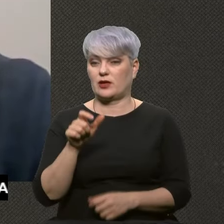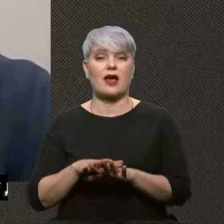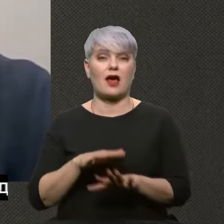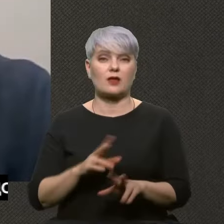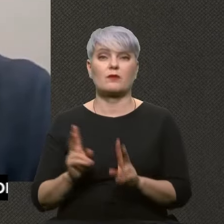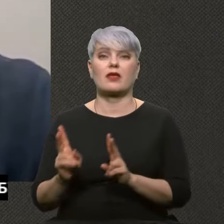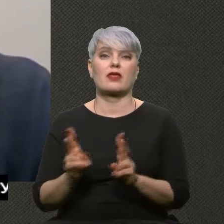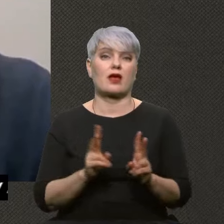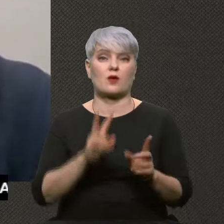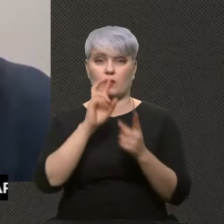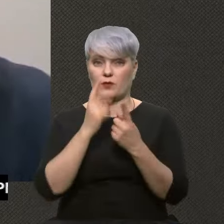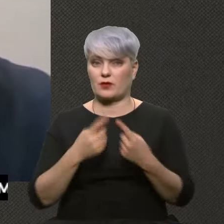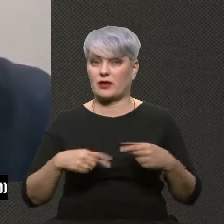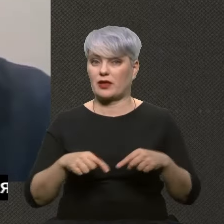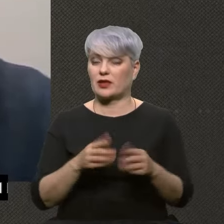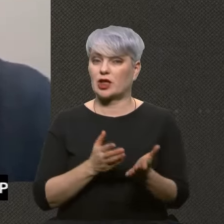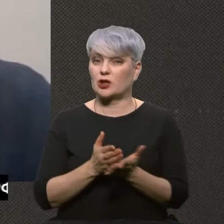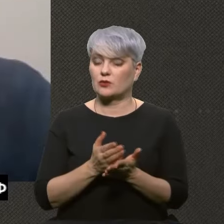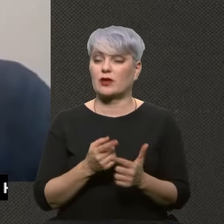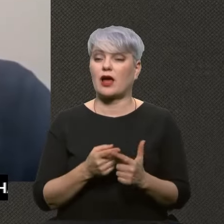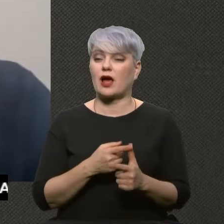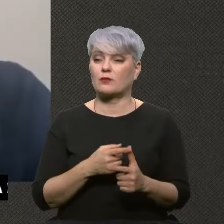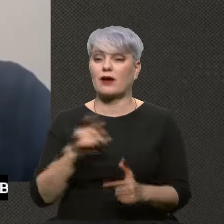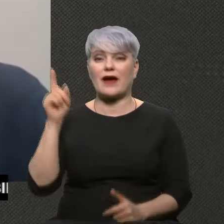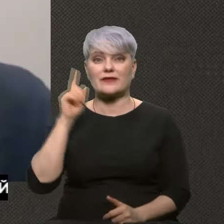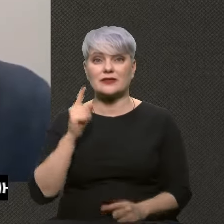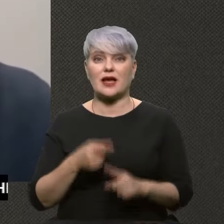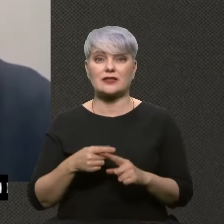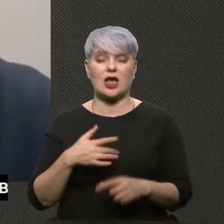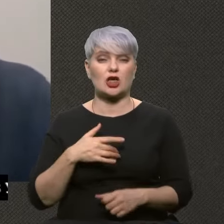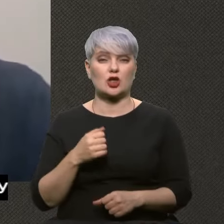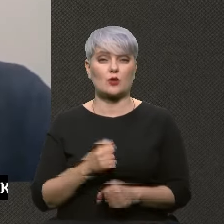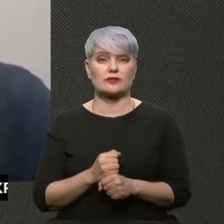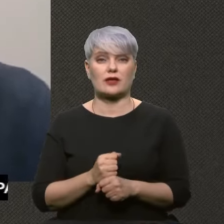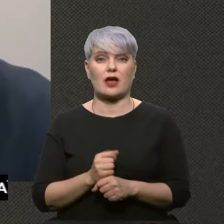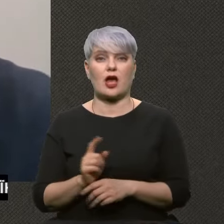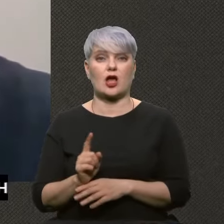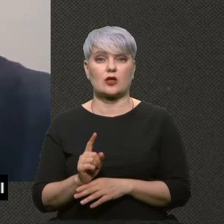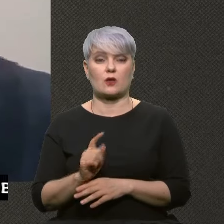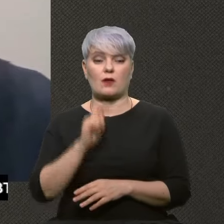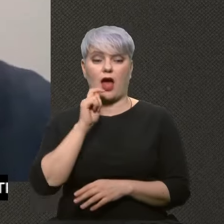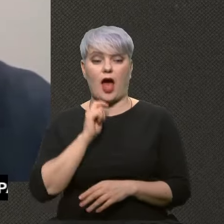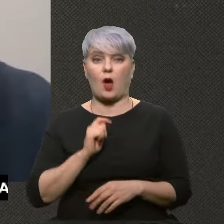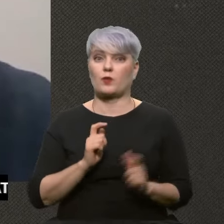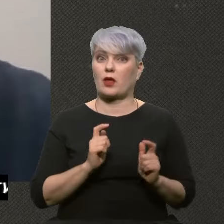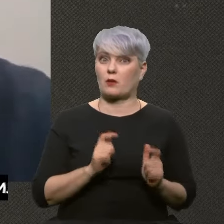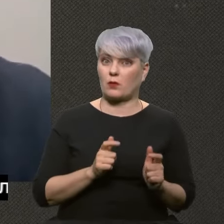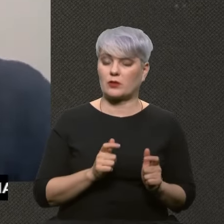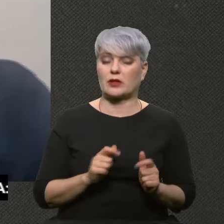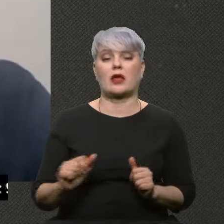служити. Або якщо, наприклад, в Ізраїлі це жорстка норма, ну тоді там і Україна погодиться, тоді пріоритет буде